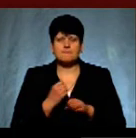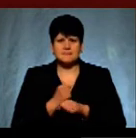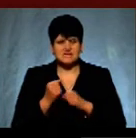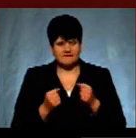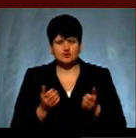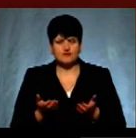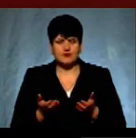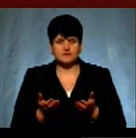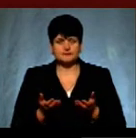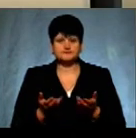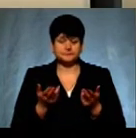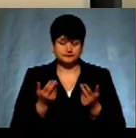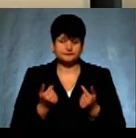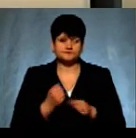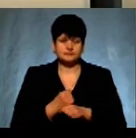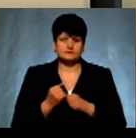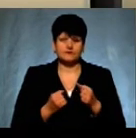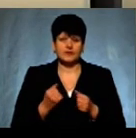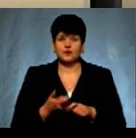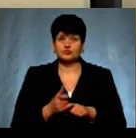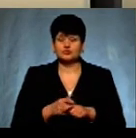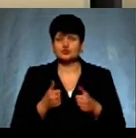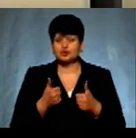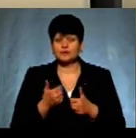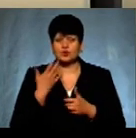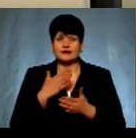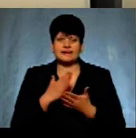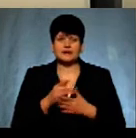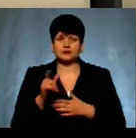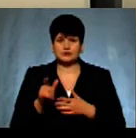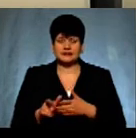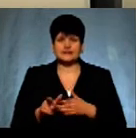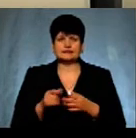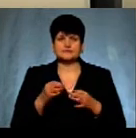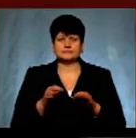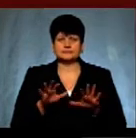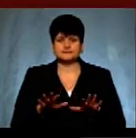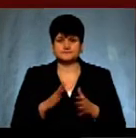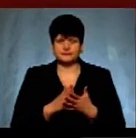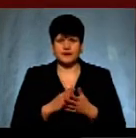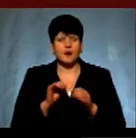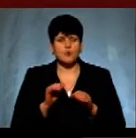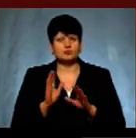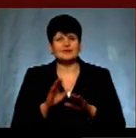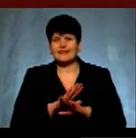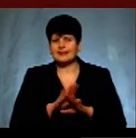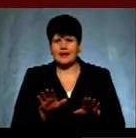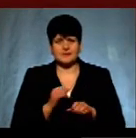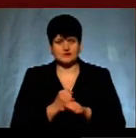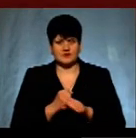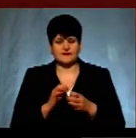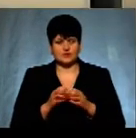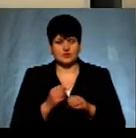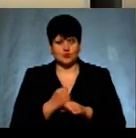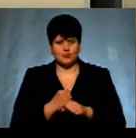працевлаштування? Звичайно, працевлаштування. Дуже добре, якщо є людина і вакансія, яка є. Вона або... Чи може бути непрацевлаштування в результаті роботи